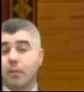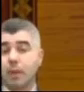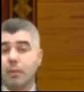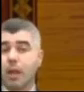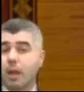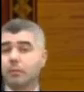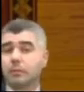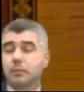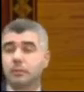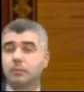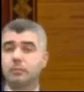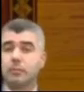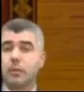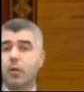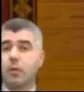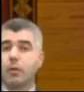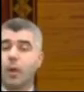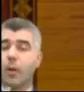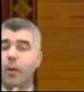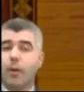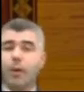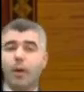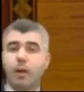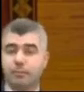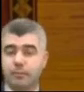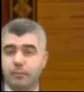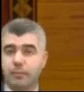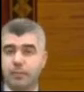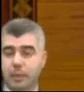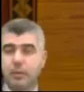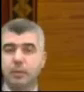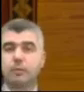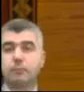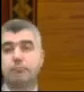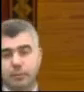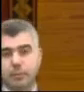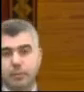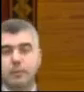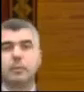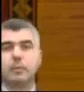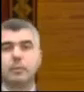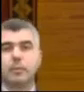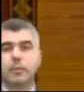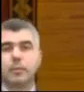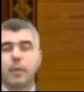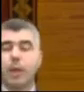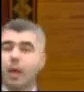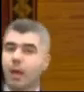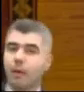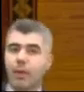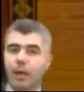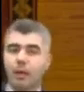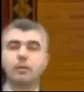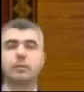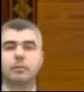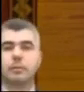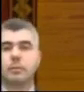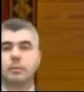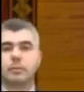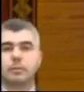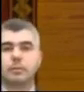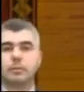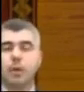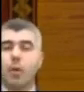على هذه العلاقات، علاقات صداقة في هذه الذكرى. أرى في ذلك فرصة لو بل